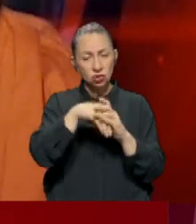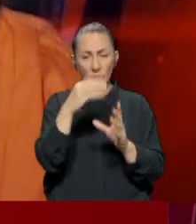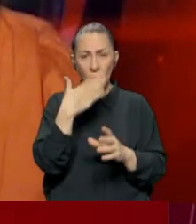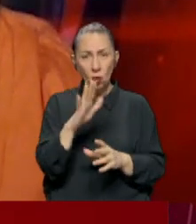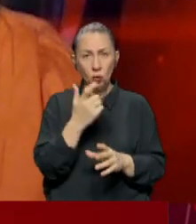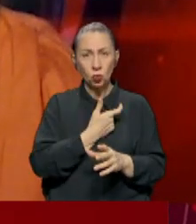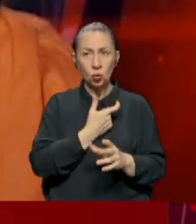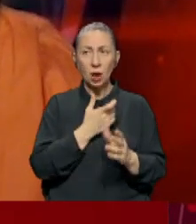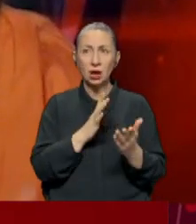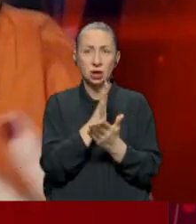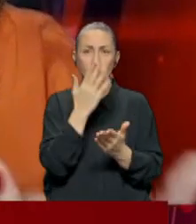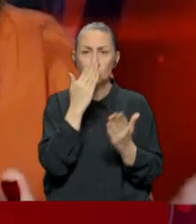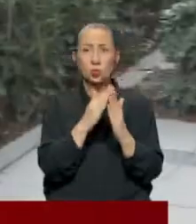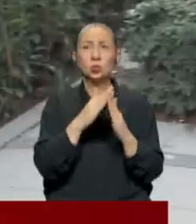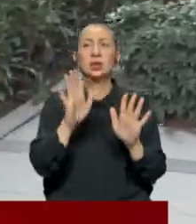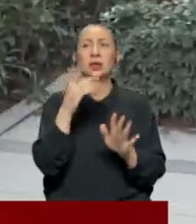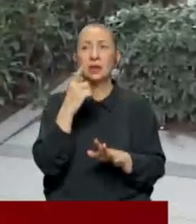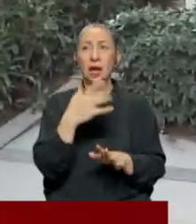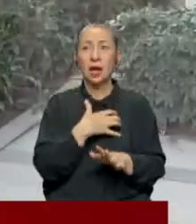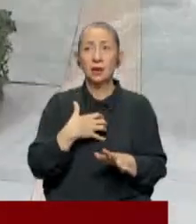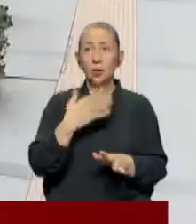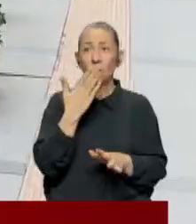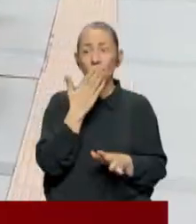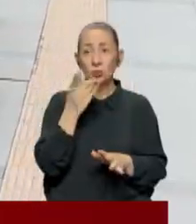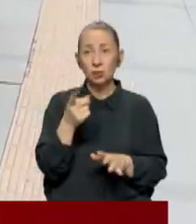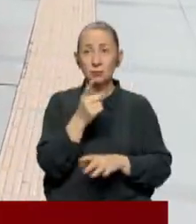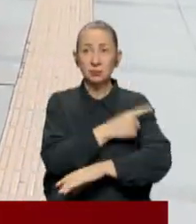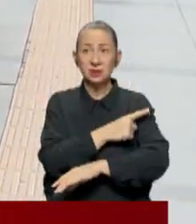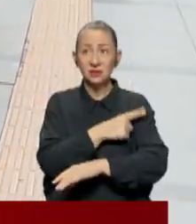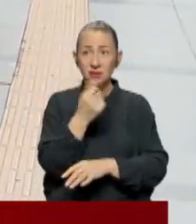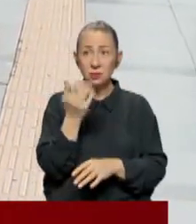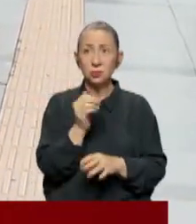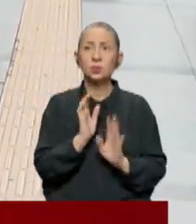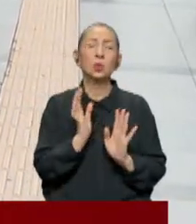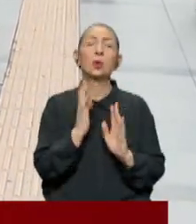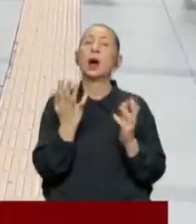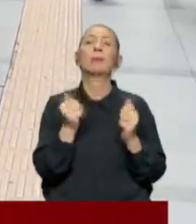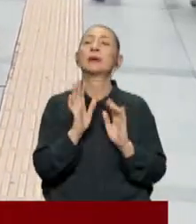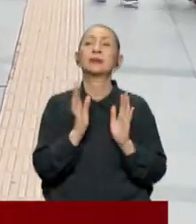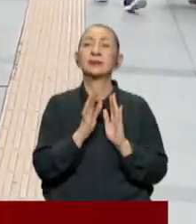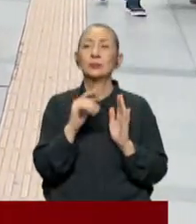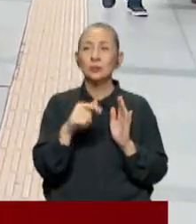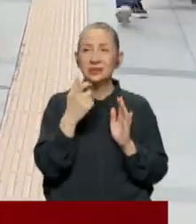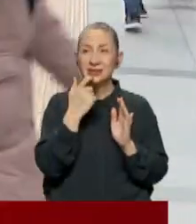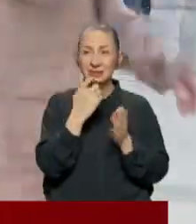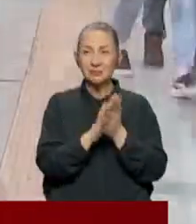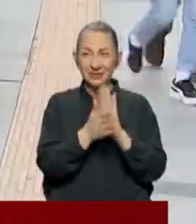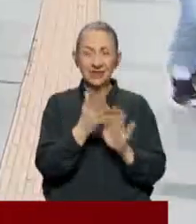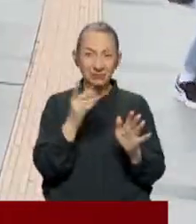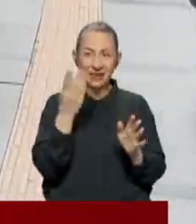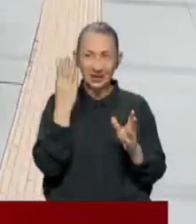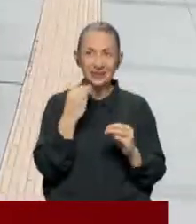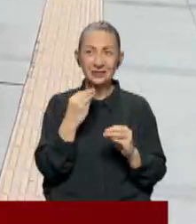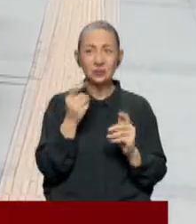almadığından hukuka aykırı olduğunu söylemiş oldu. Anaokulu son onlar. Birinci sınıf için fiyat aldın mı? Yok daha henüz onu. Bu senekini bir sindirelim.